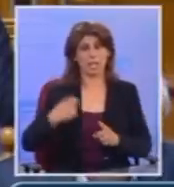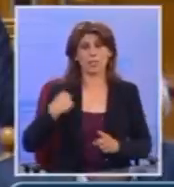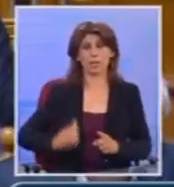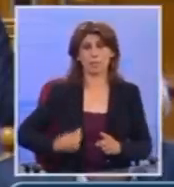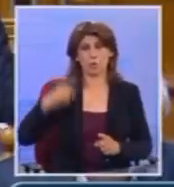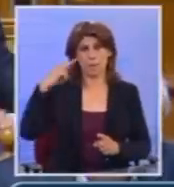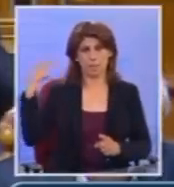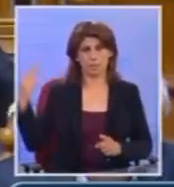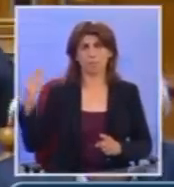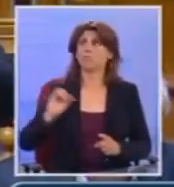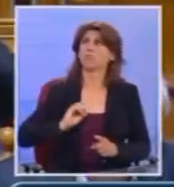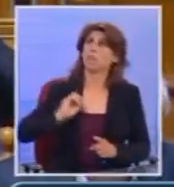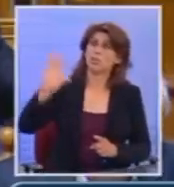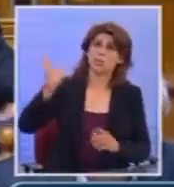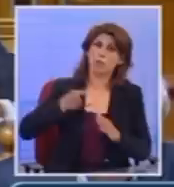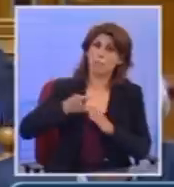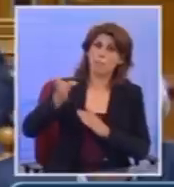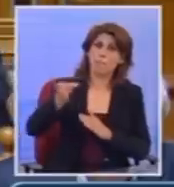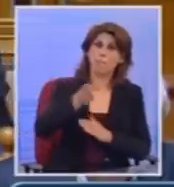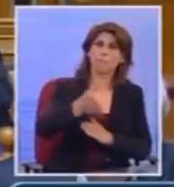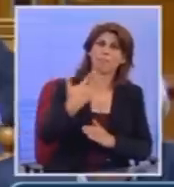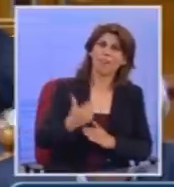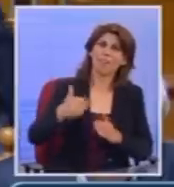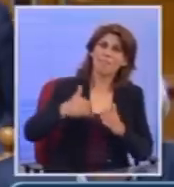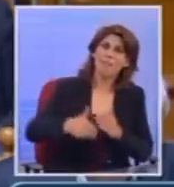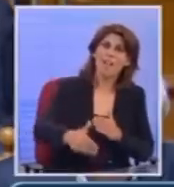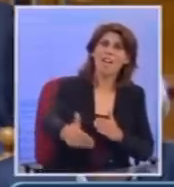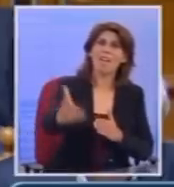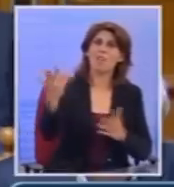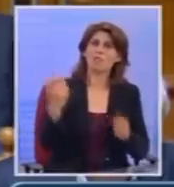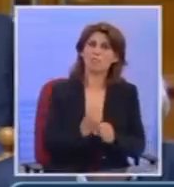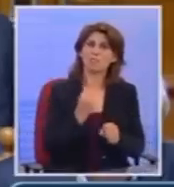πανεπιστήμια βγαίνουν στο εξωτερικό, έχουν λαμπρό μέλλον και λαμπρή καριέρα.